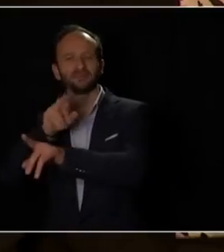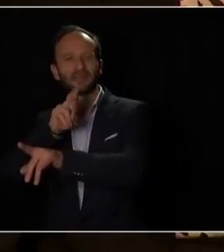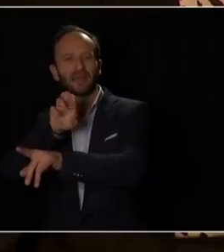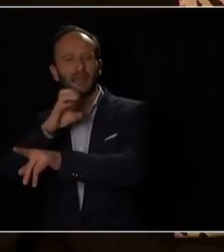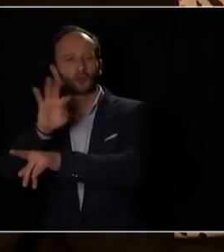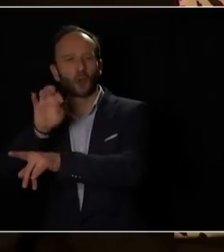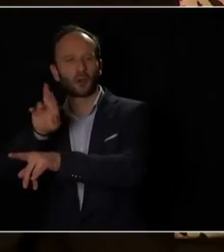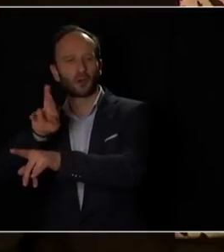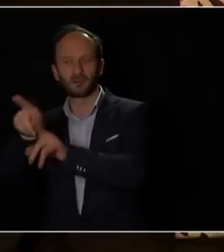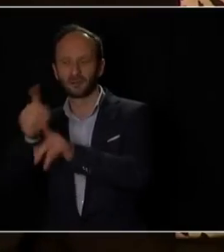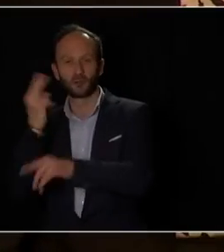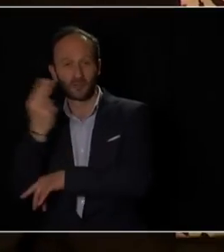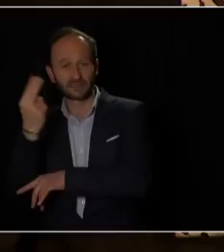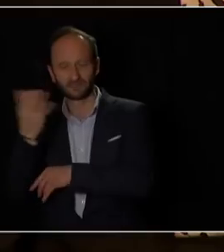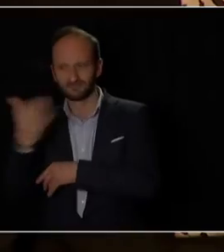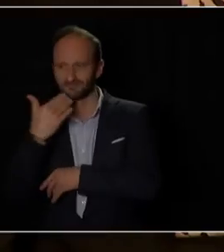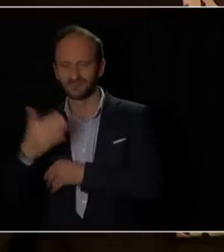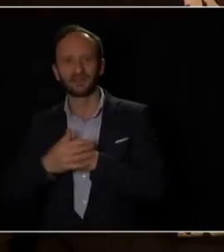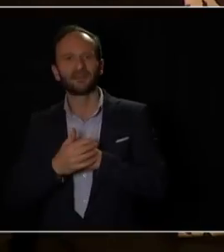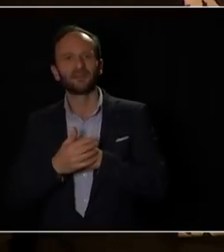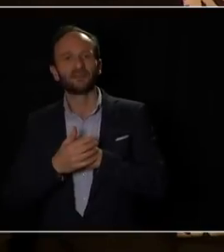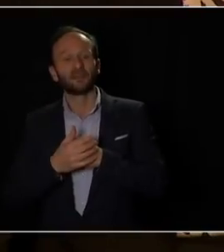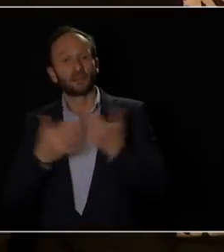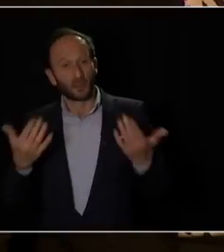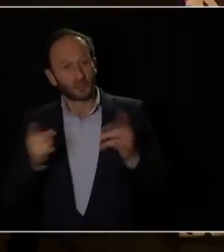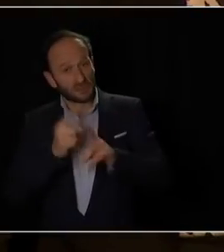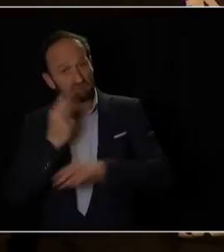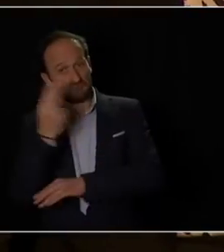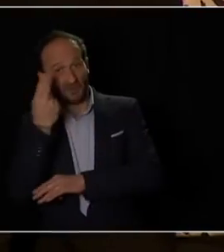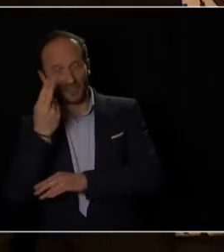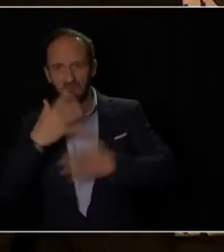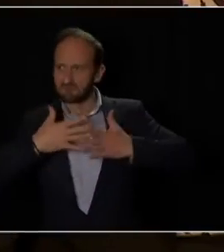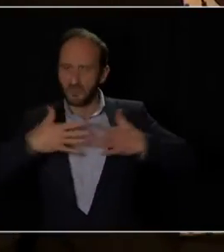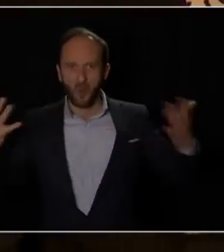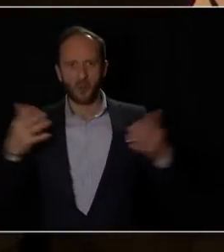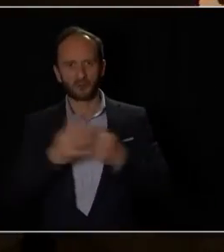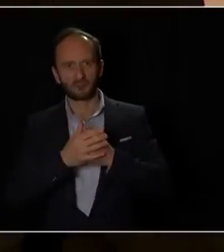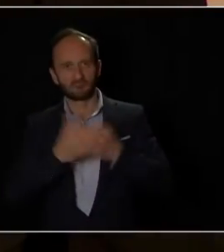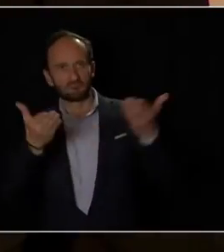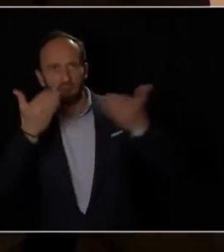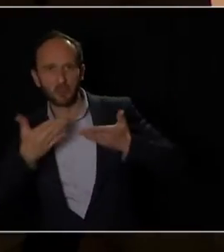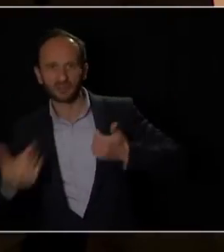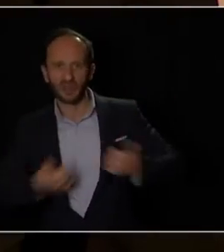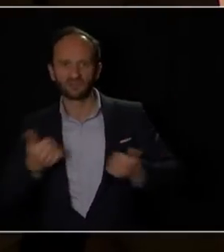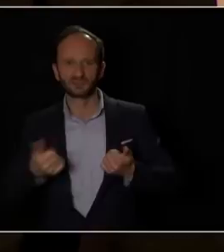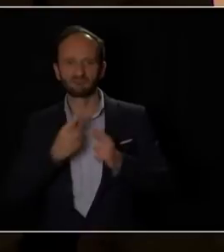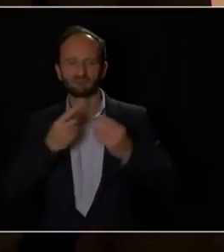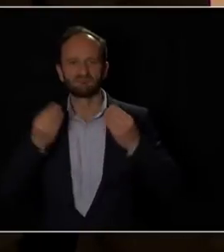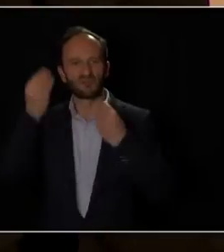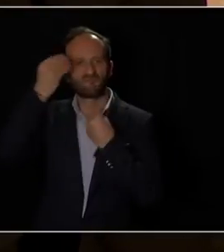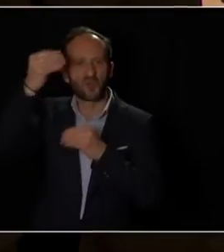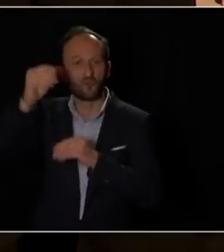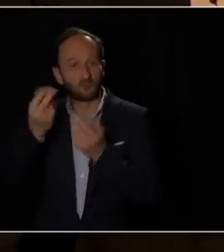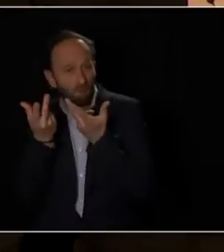vrai, de bons lycées, d'une grande université, avec une très bonne offre de services où la délinquance est faible.